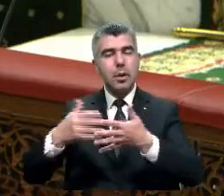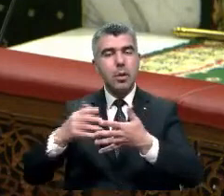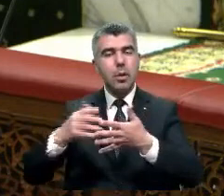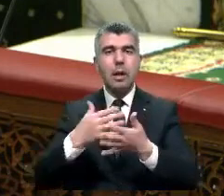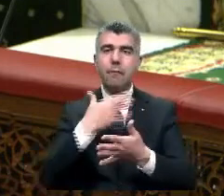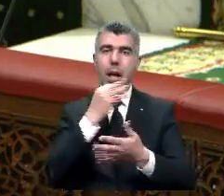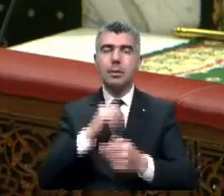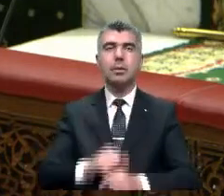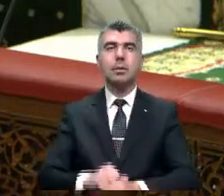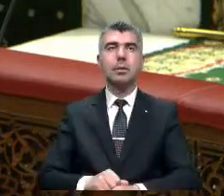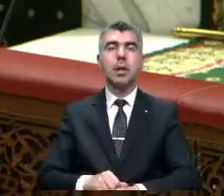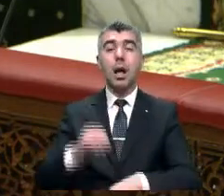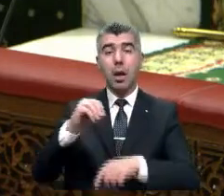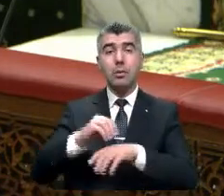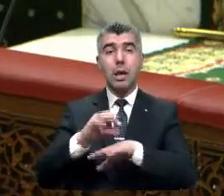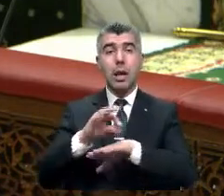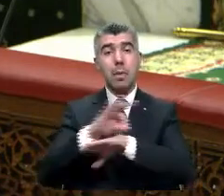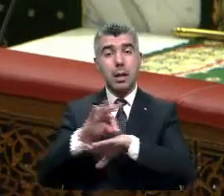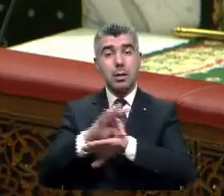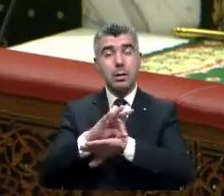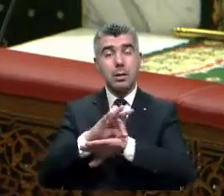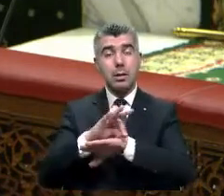المسافرين. وغادي يقوم المكتب حاليا